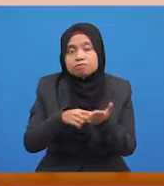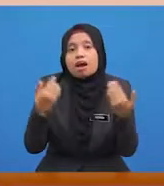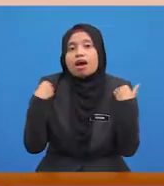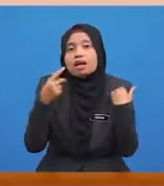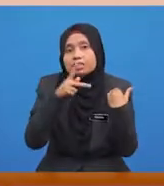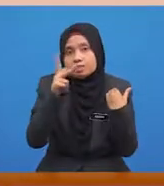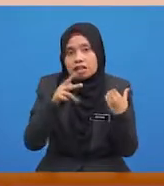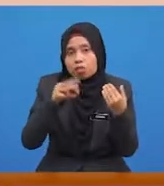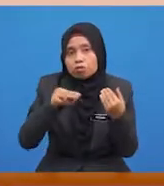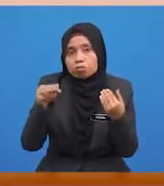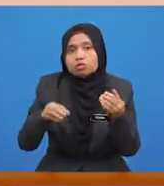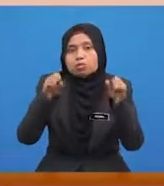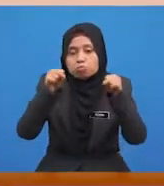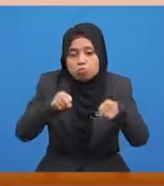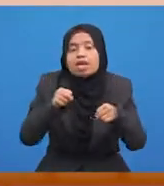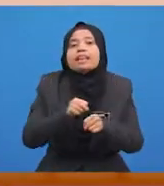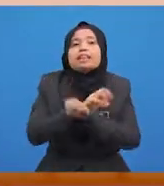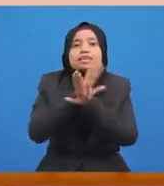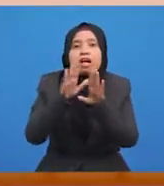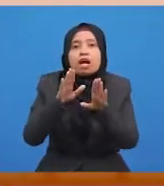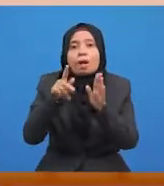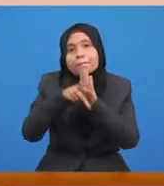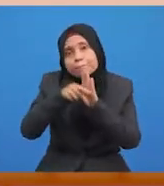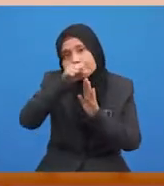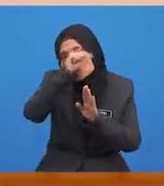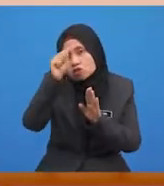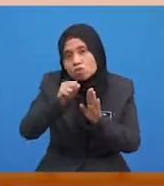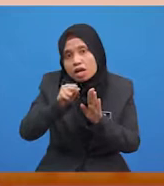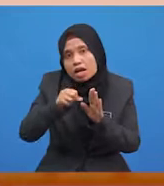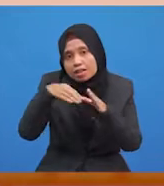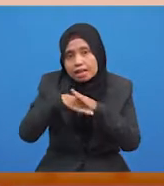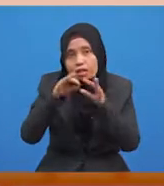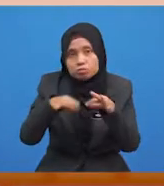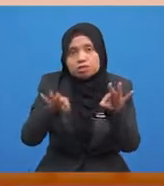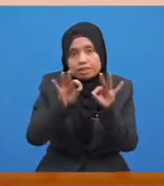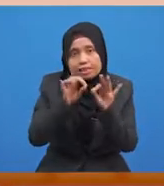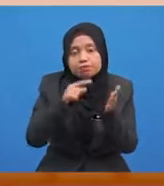Adakah murid-murid boleh menerangkan persoalan dalam cerpen ini?